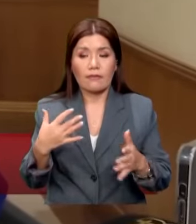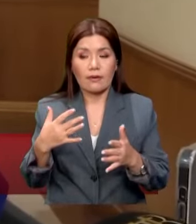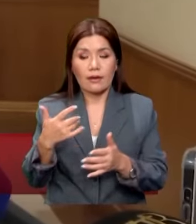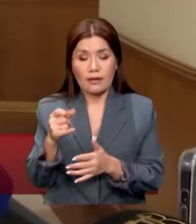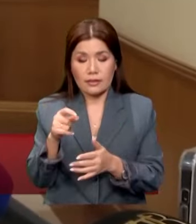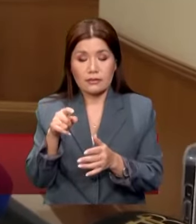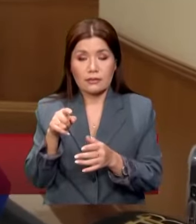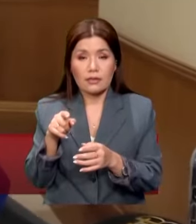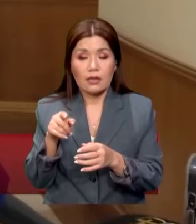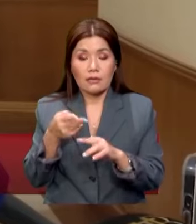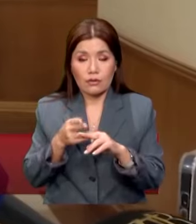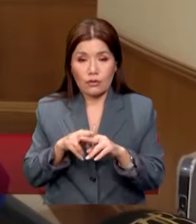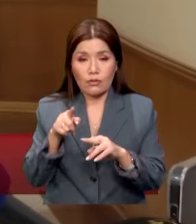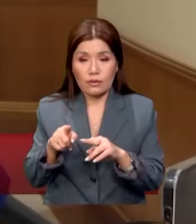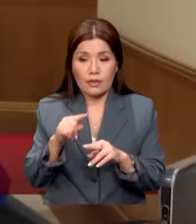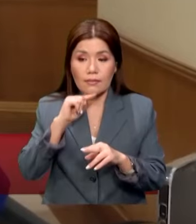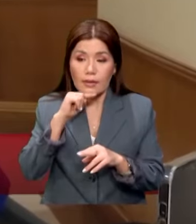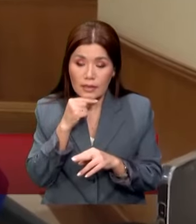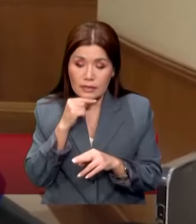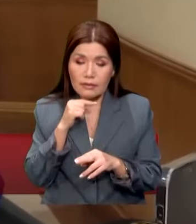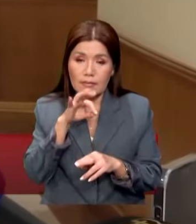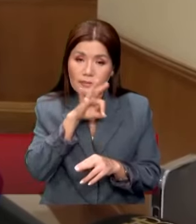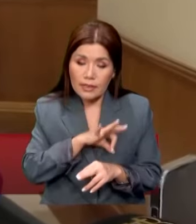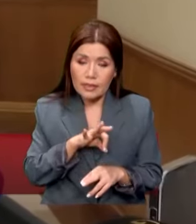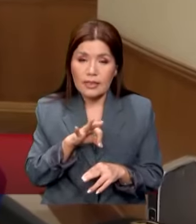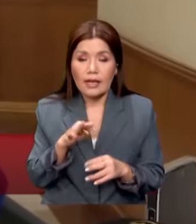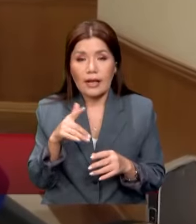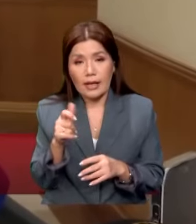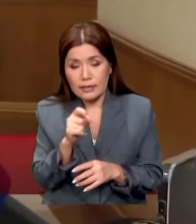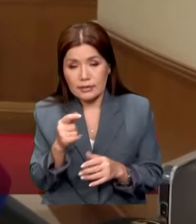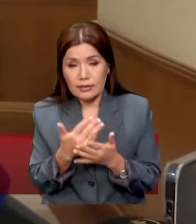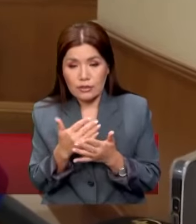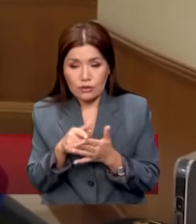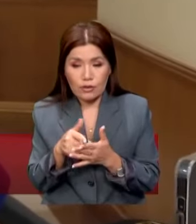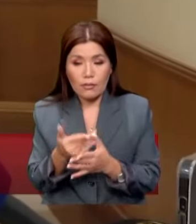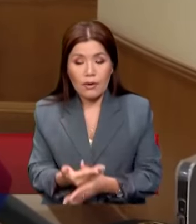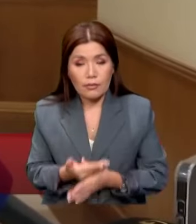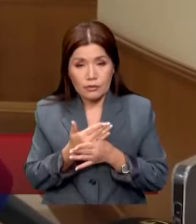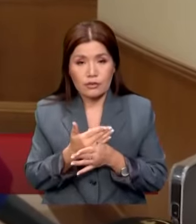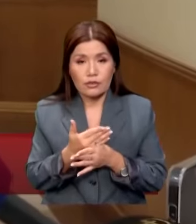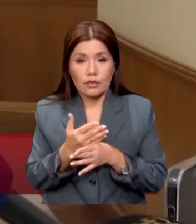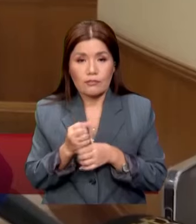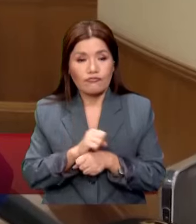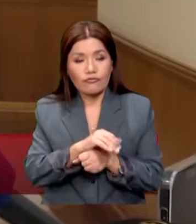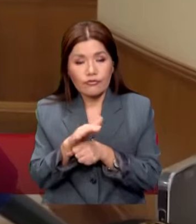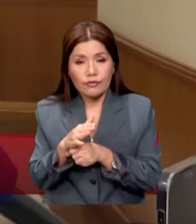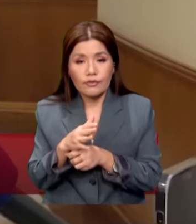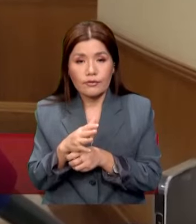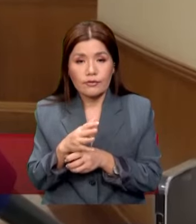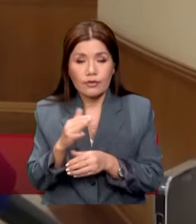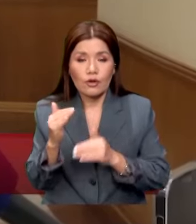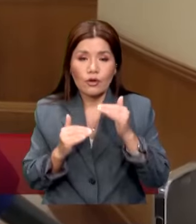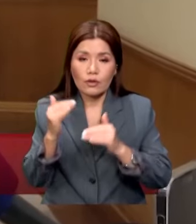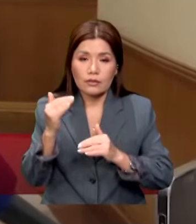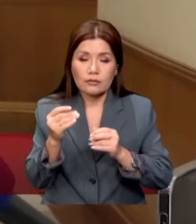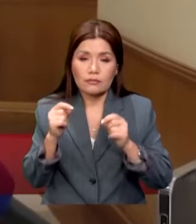газа, как раз бережливое потребление – это тот самый компромисс, который позволит, с одной стороны, значит, обеспечить рост